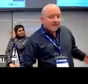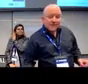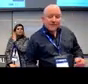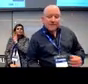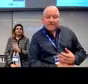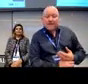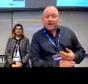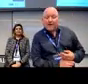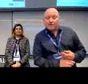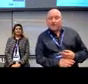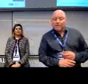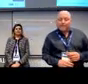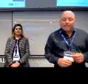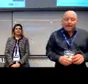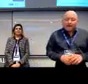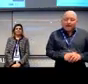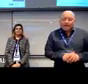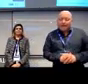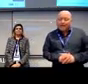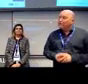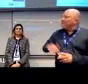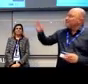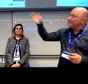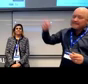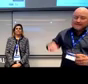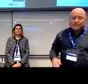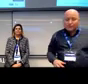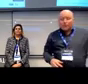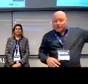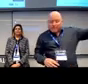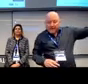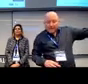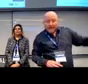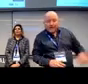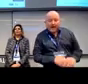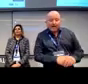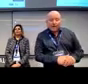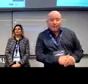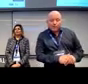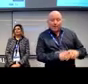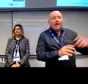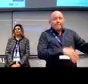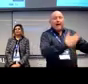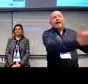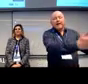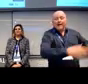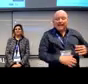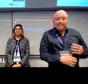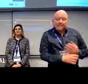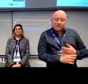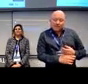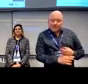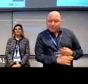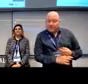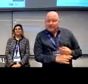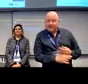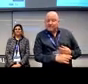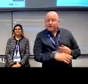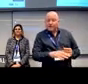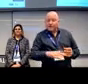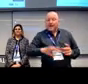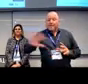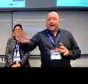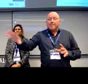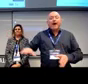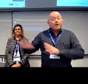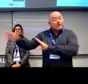et le temps, c'est un défi majeur. On a mis les statistiques de ce qu'on a fait à gauche par l'adaptation de la version française